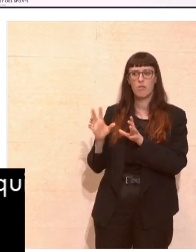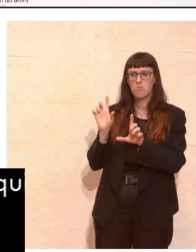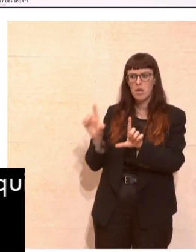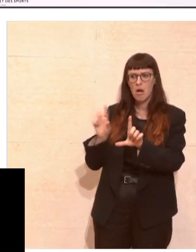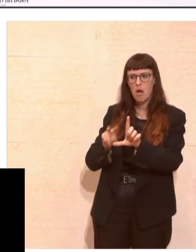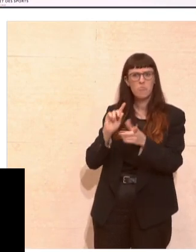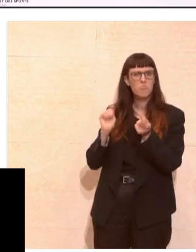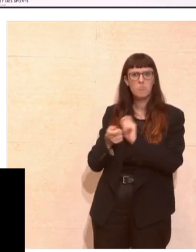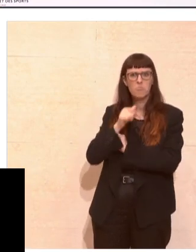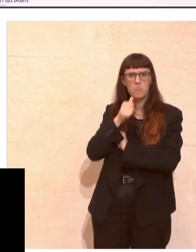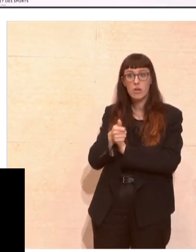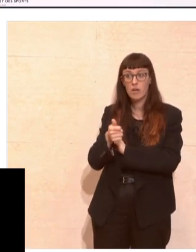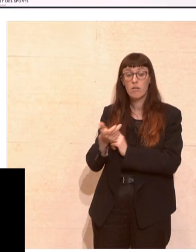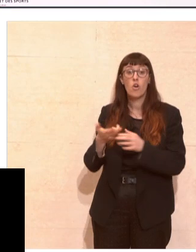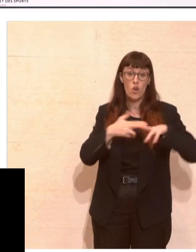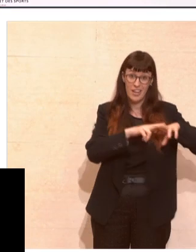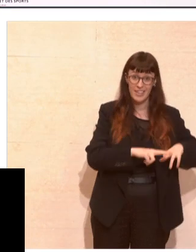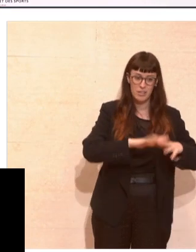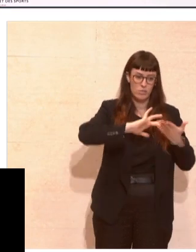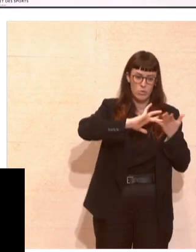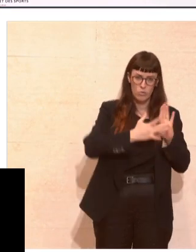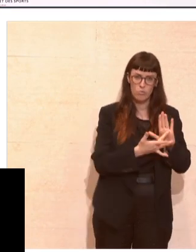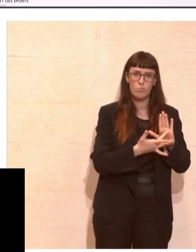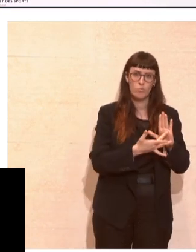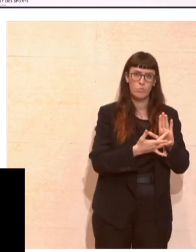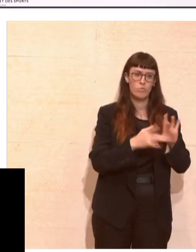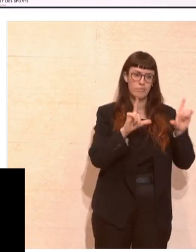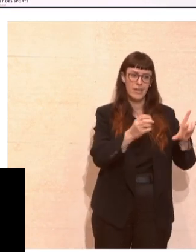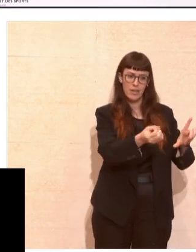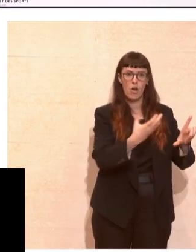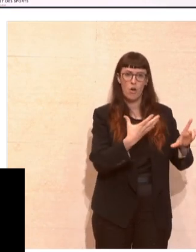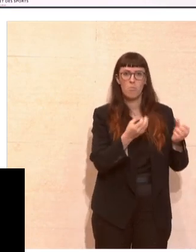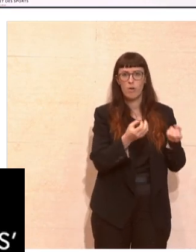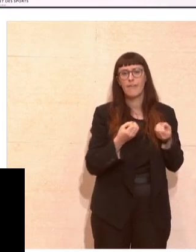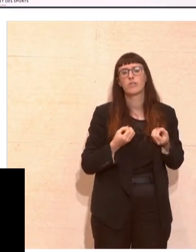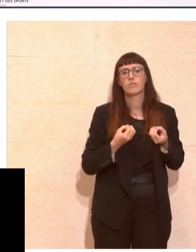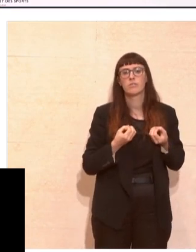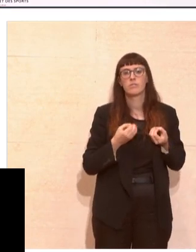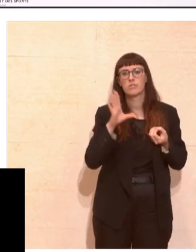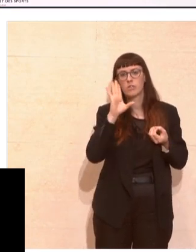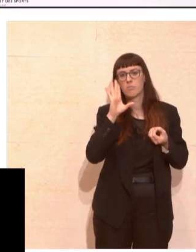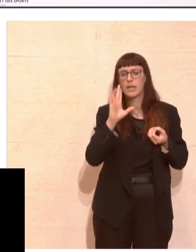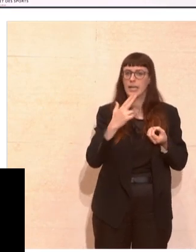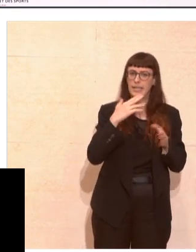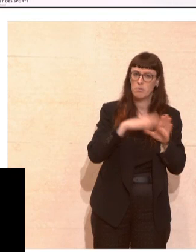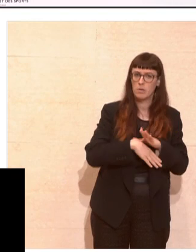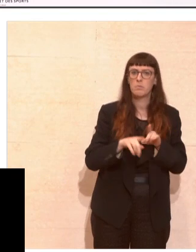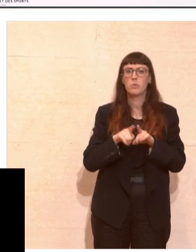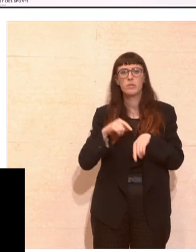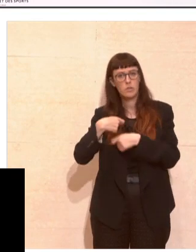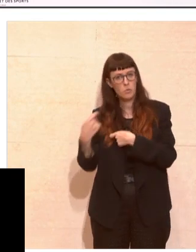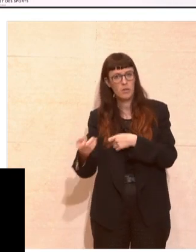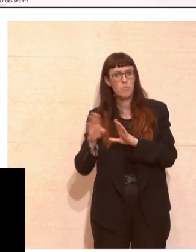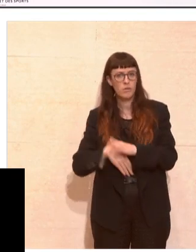soir n'est pas bon. On voit que s'endormir avec des écrans impacte le manque de sommeil, la qualité de sommeil, et également la somnolence la